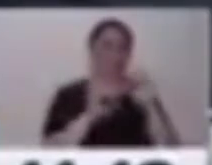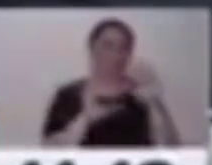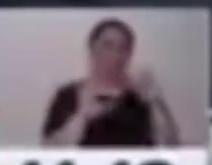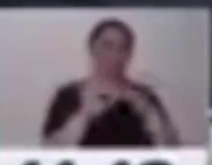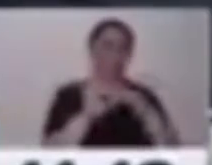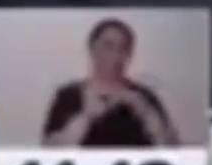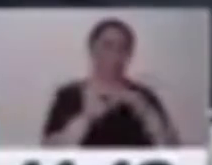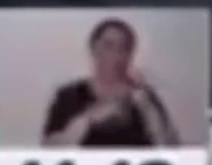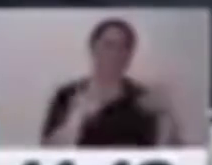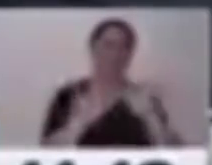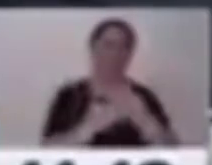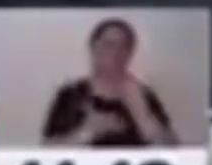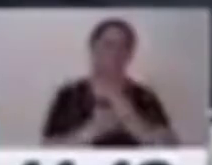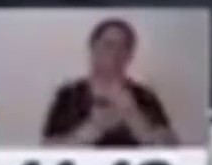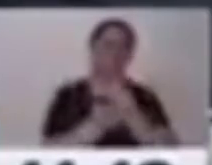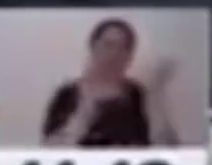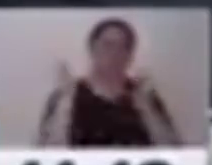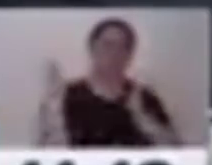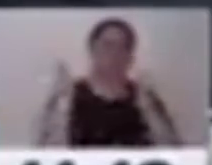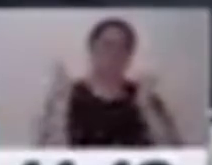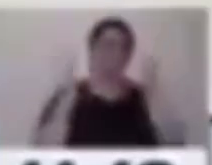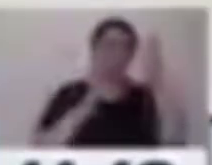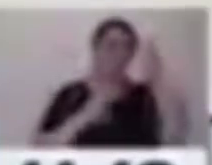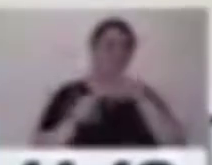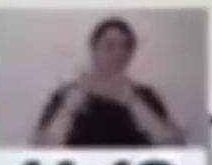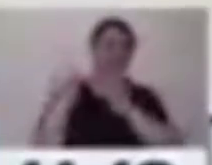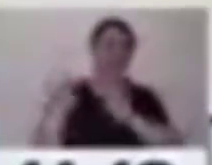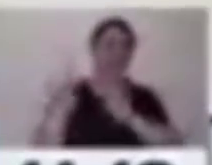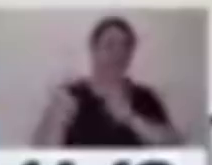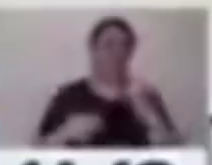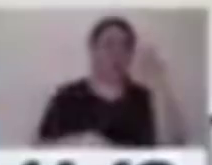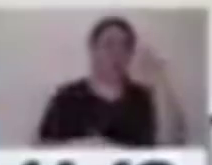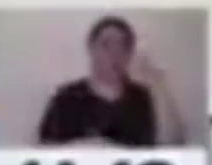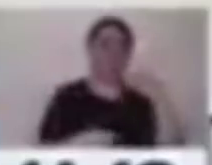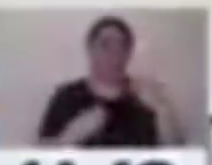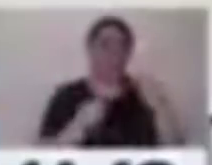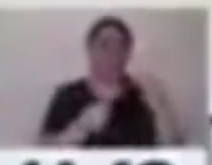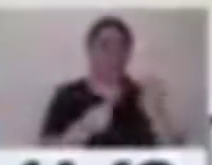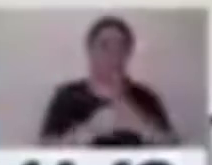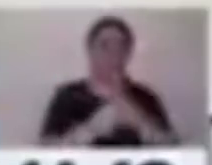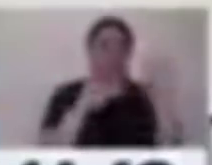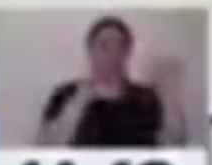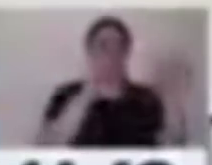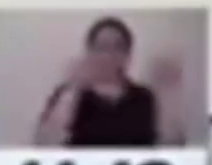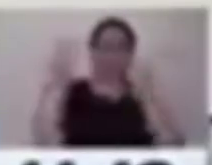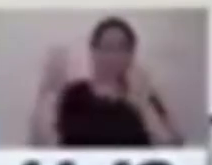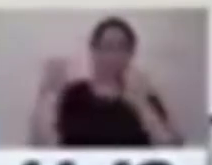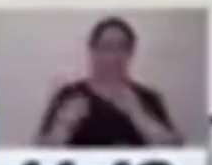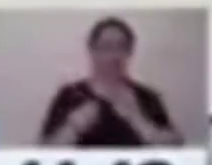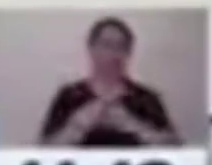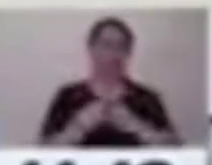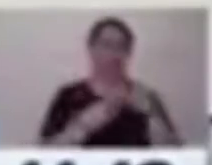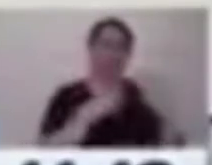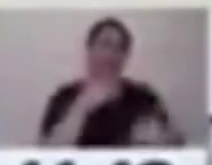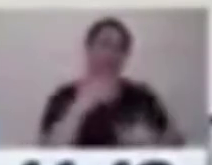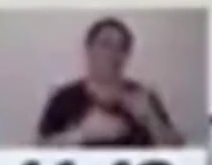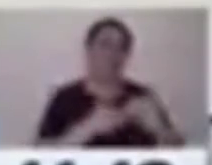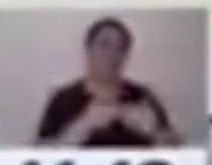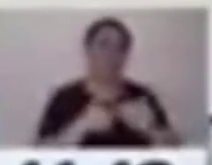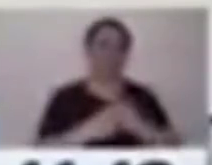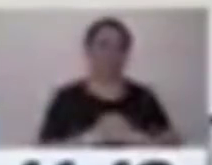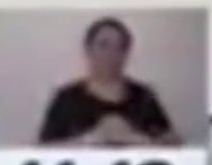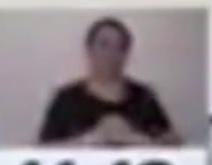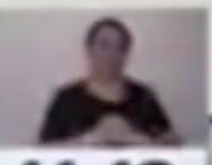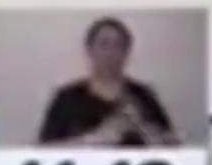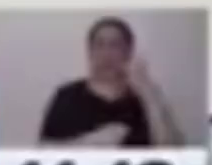dito? Unang-una po ay nais nating banggitin na malugod na tinatanggap ng DSWD ang anunsyong